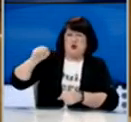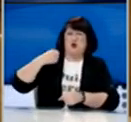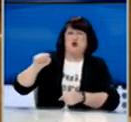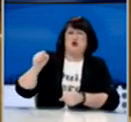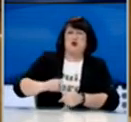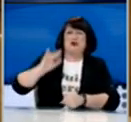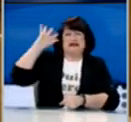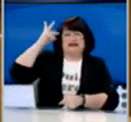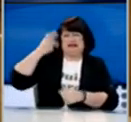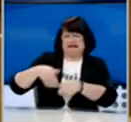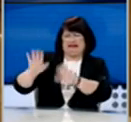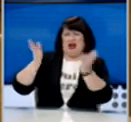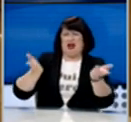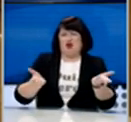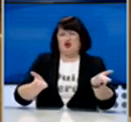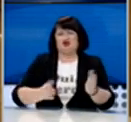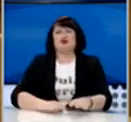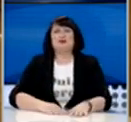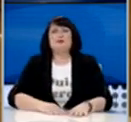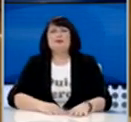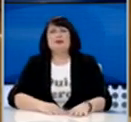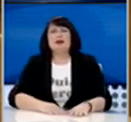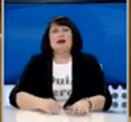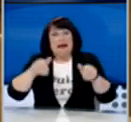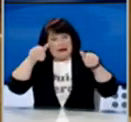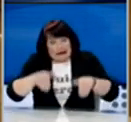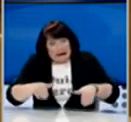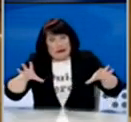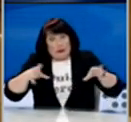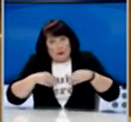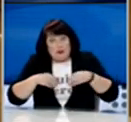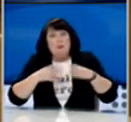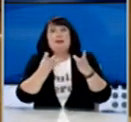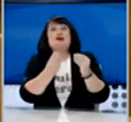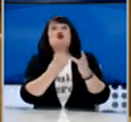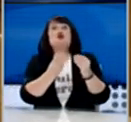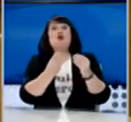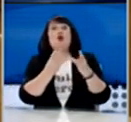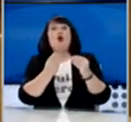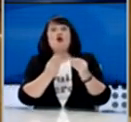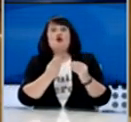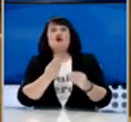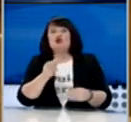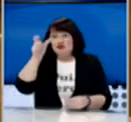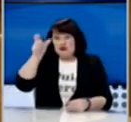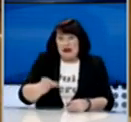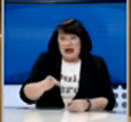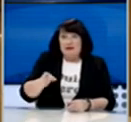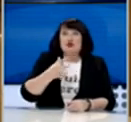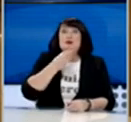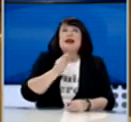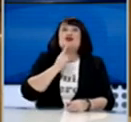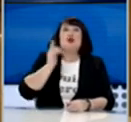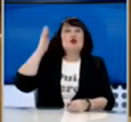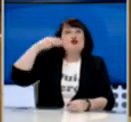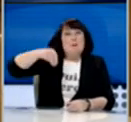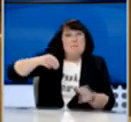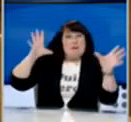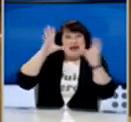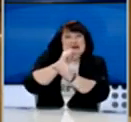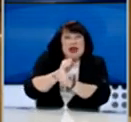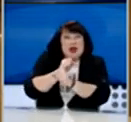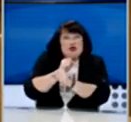φρενοβλαβής όποιος δεν δέχεται να πάει με τα νερά του κυρίαρχου ρεύματος αρχίζει να μοιάζει με τις μάγισσες του μεσαίωνα